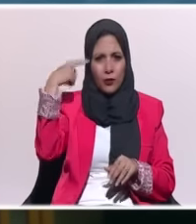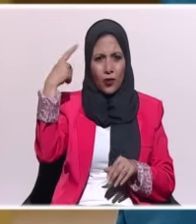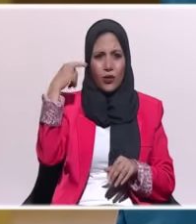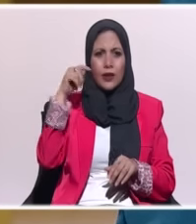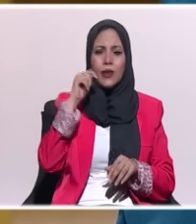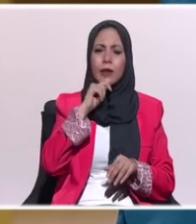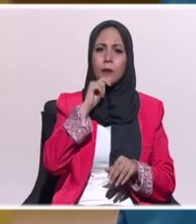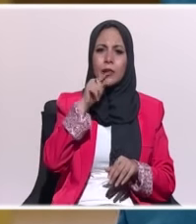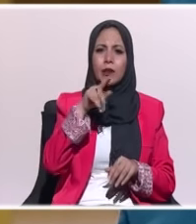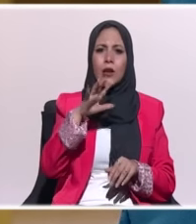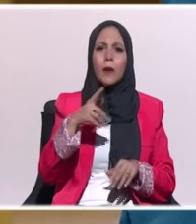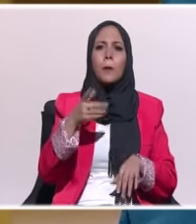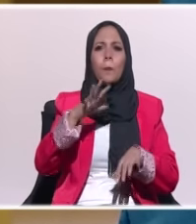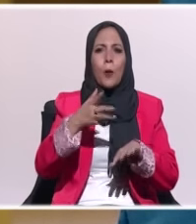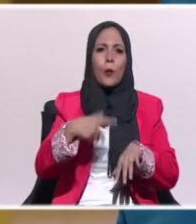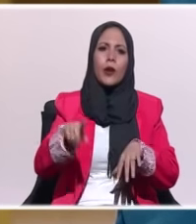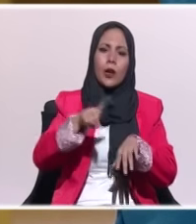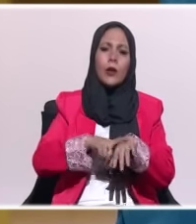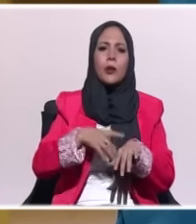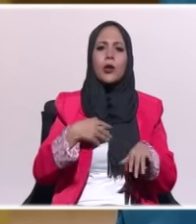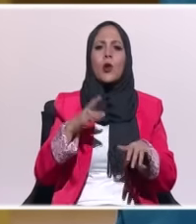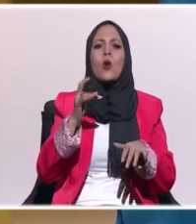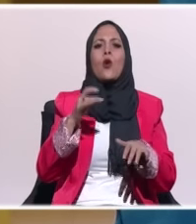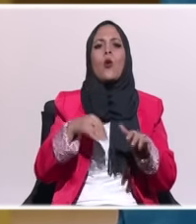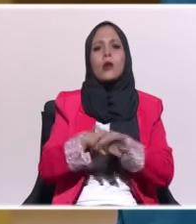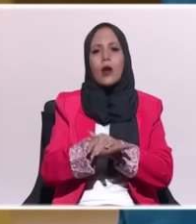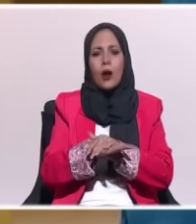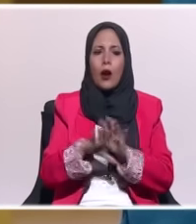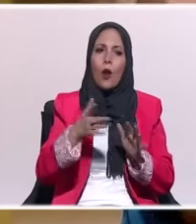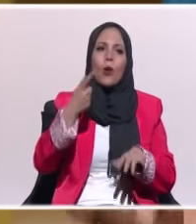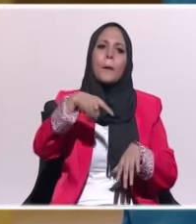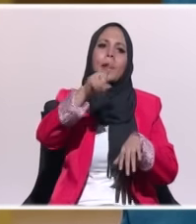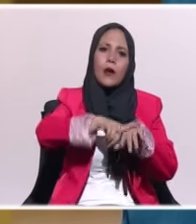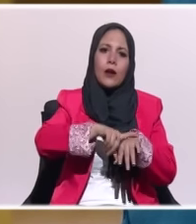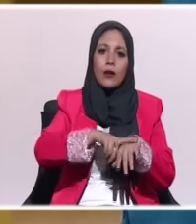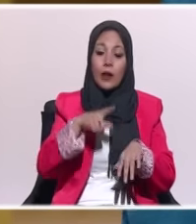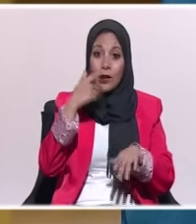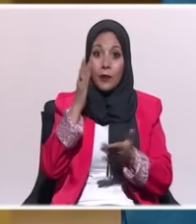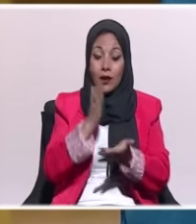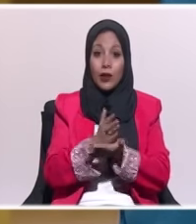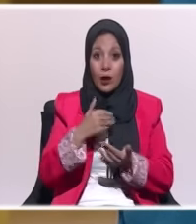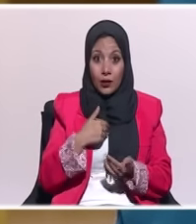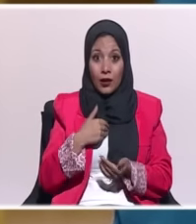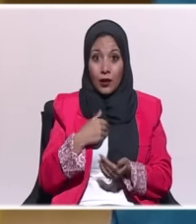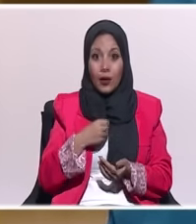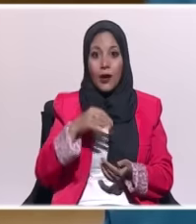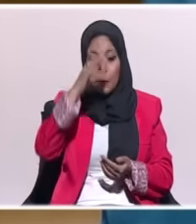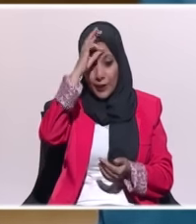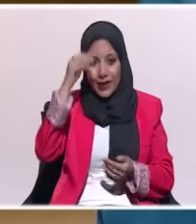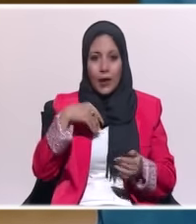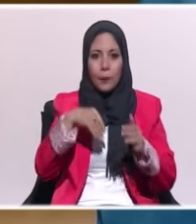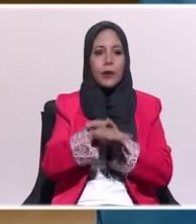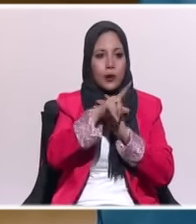ايه؟ ان انا ممكن اكون بنت جوزها وهي امي، او انا بنتها وهو ايه؟ جوز امي. يعني الفكره ان انا بنت حد فيهم